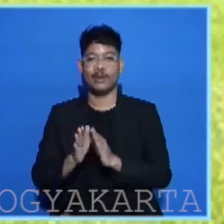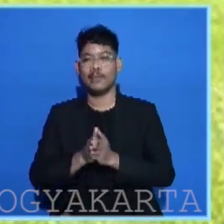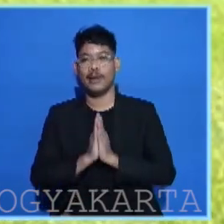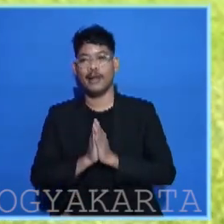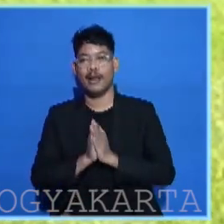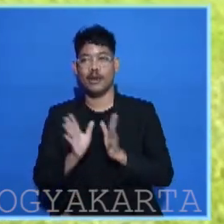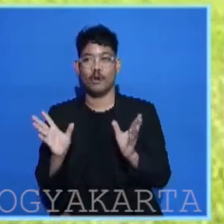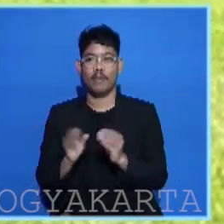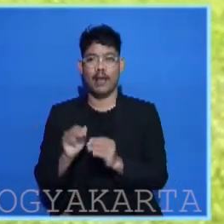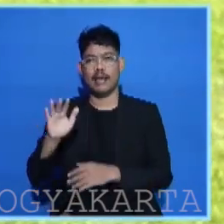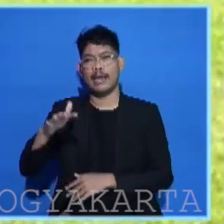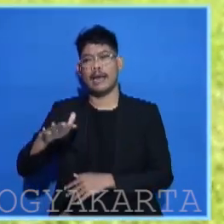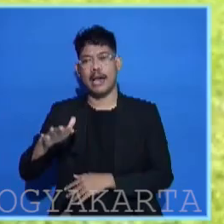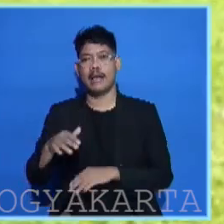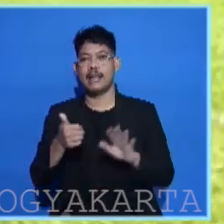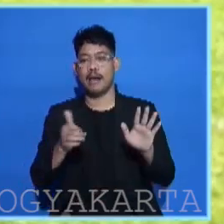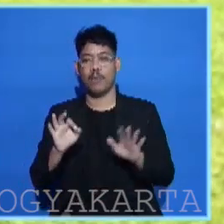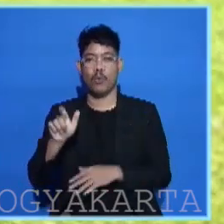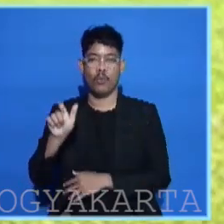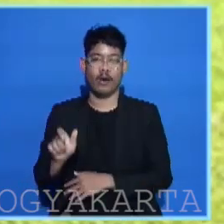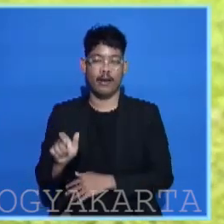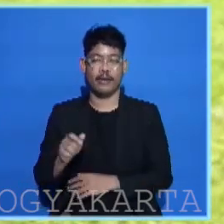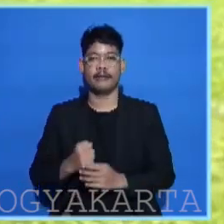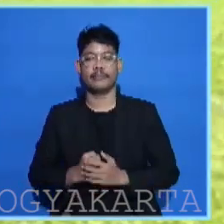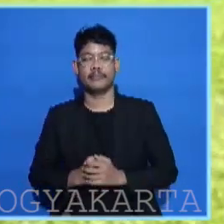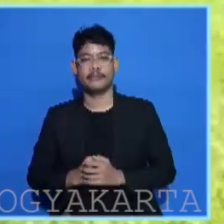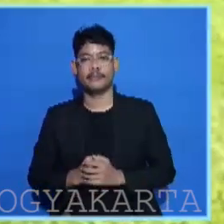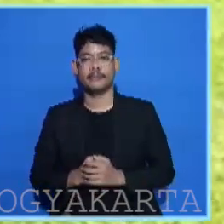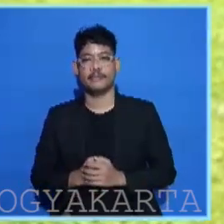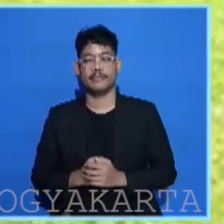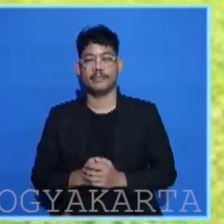Demikian, Widianto dan Harif Yuda melaporkan.